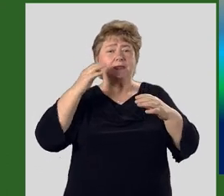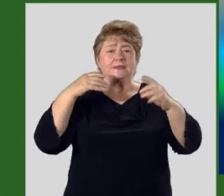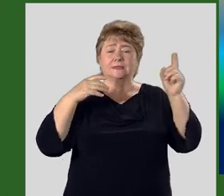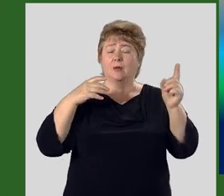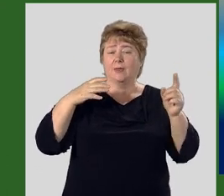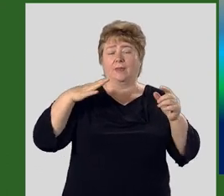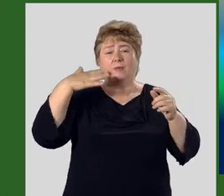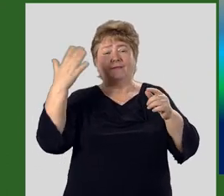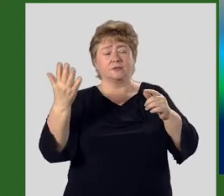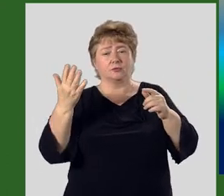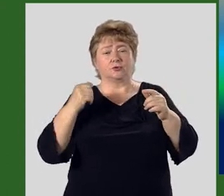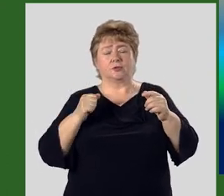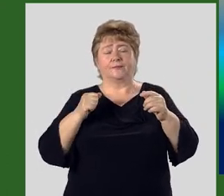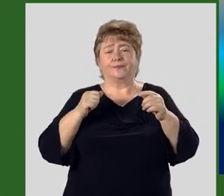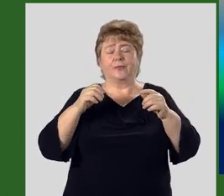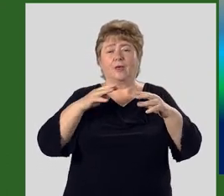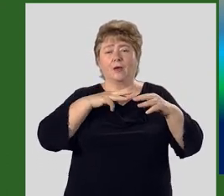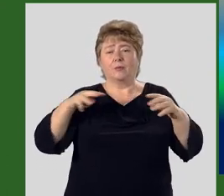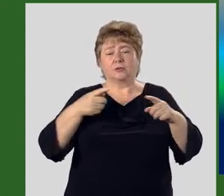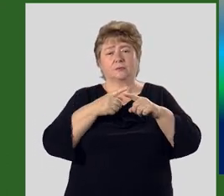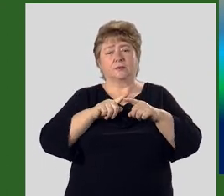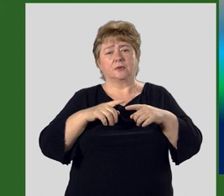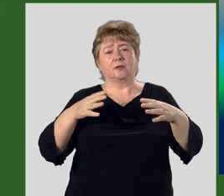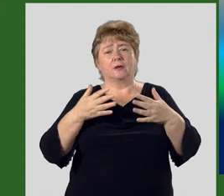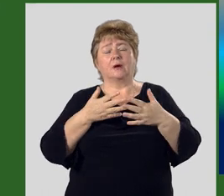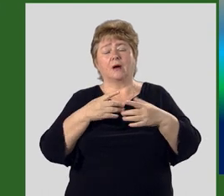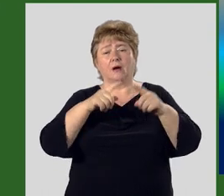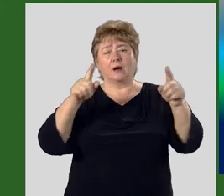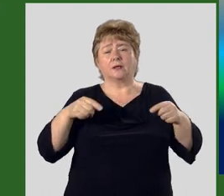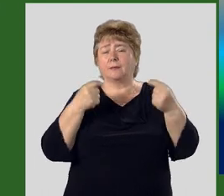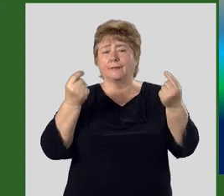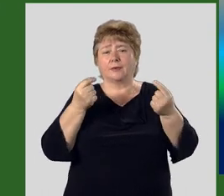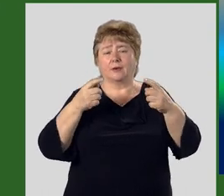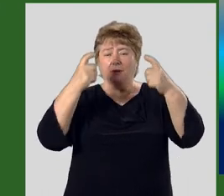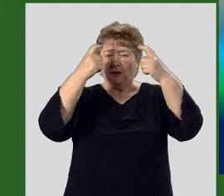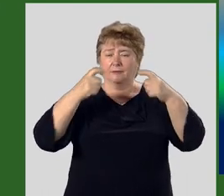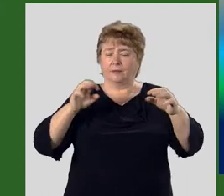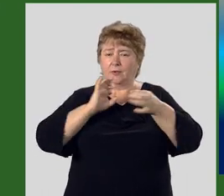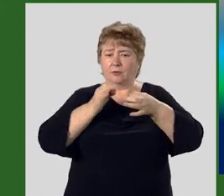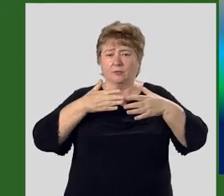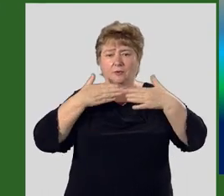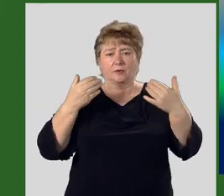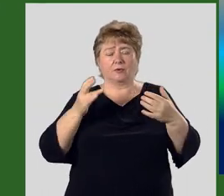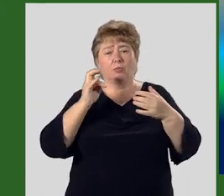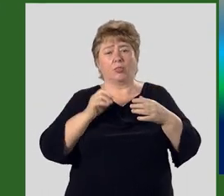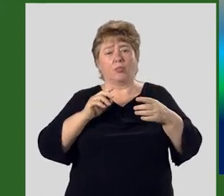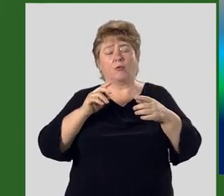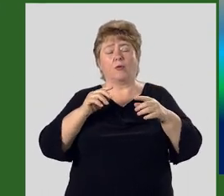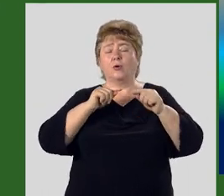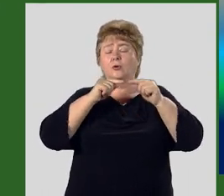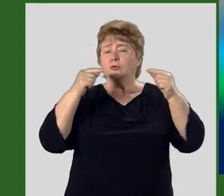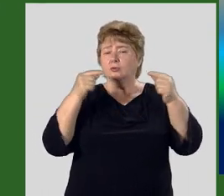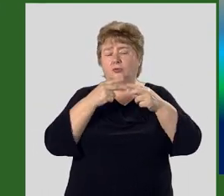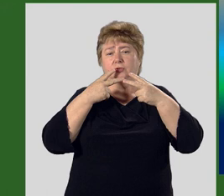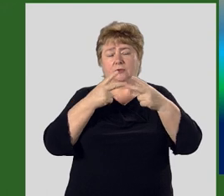и восточном. Масштаб такой карты очень мелкий. Информация неподробна, но при этом мы